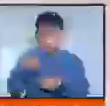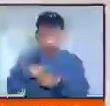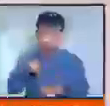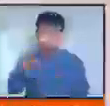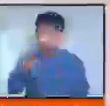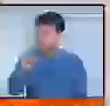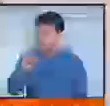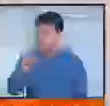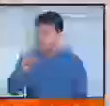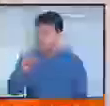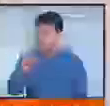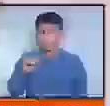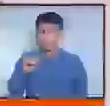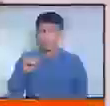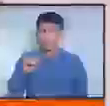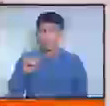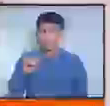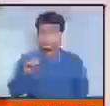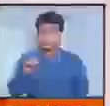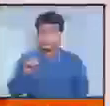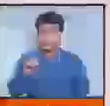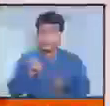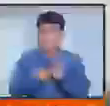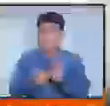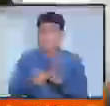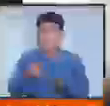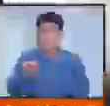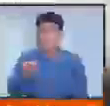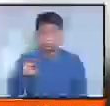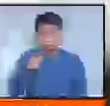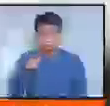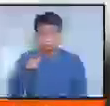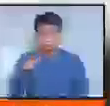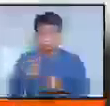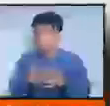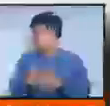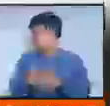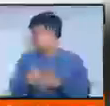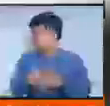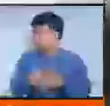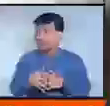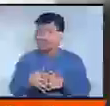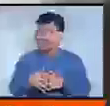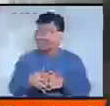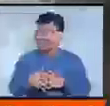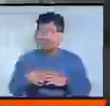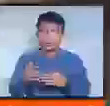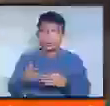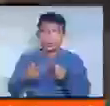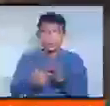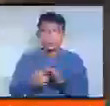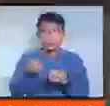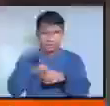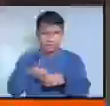to wean yourself off nicotine to another nicotine. Sa Amerika, napagalamang nilalagyan ang vape products ng vitamin